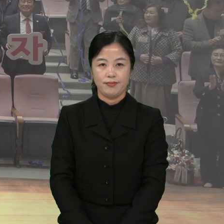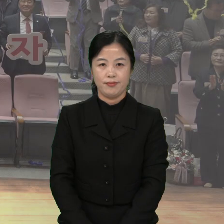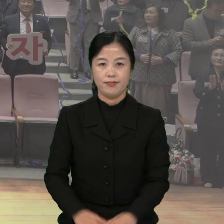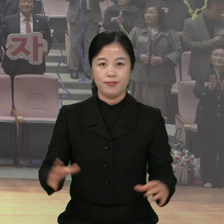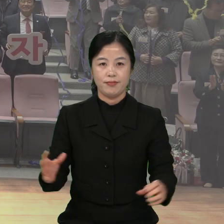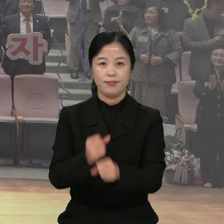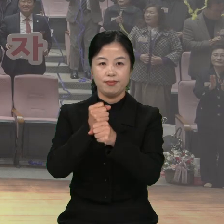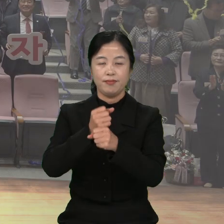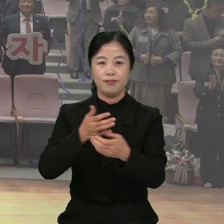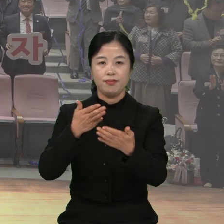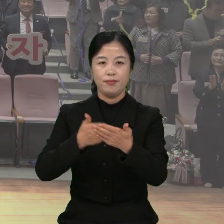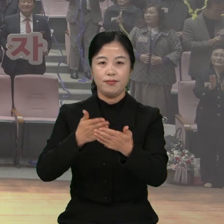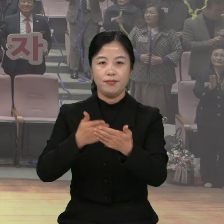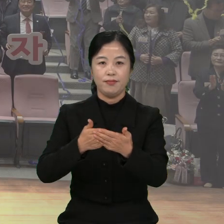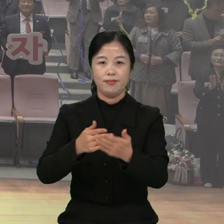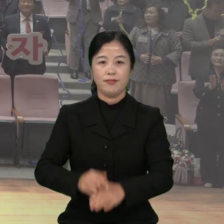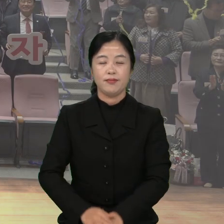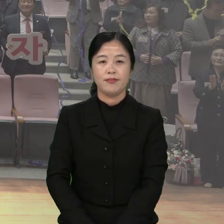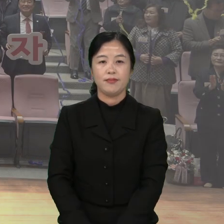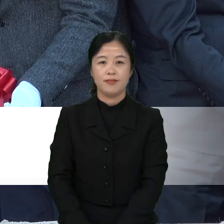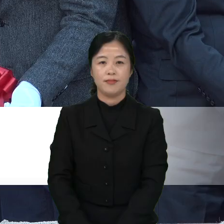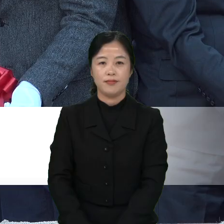계획입니다 간추린